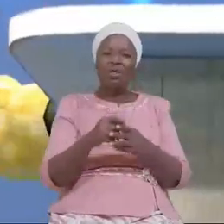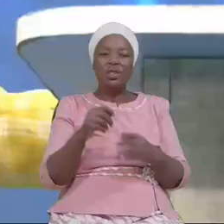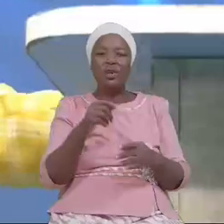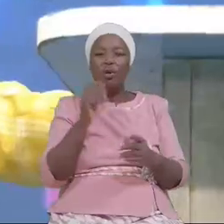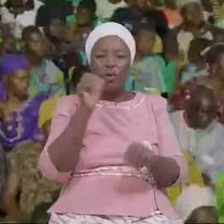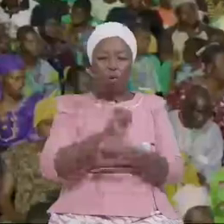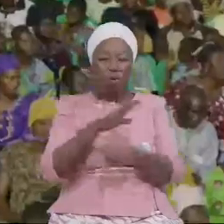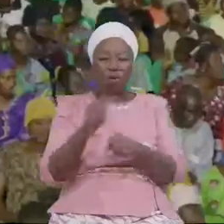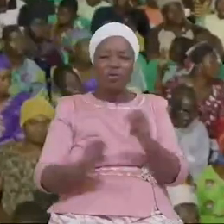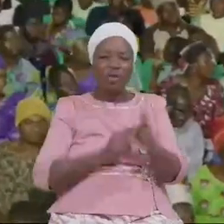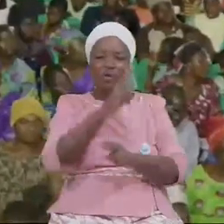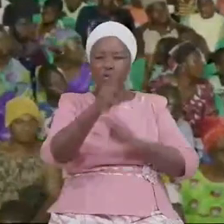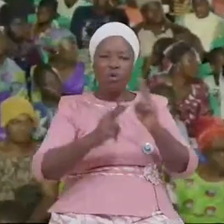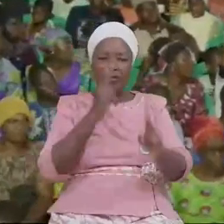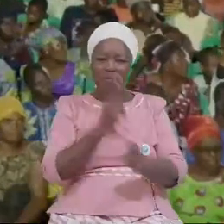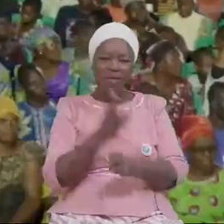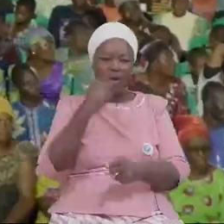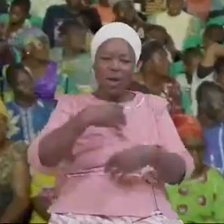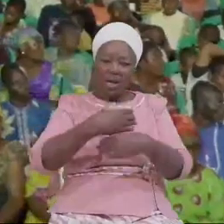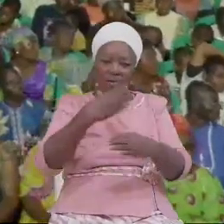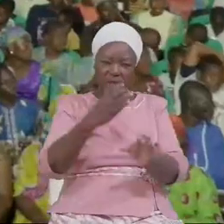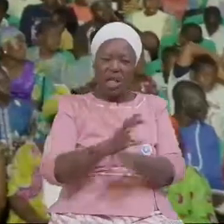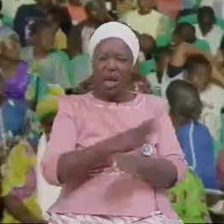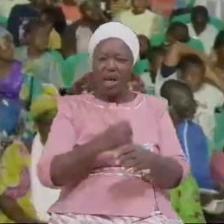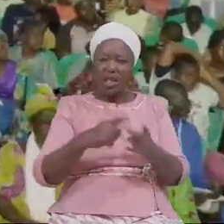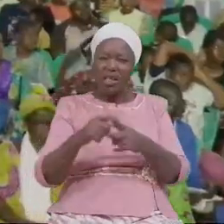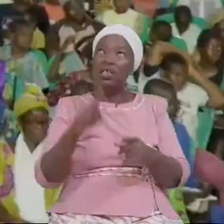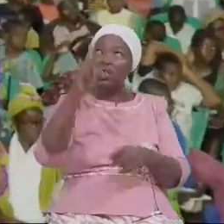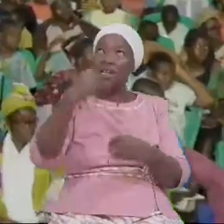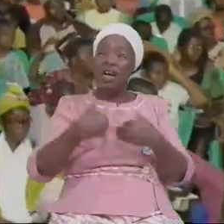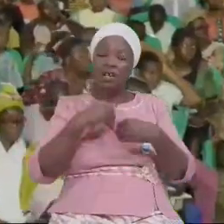sa parole que l'univers est créé.